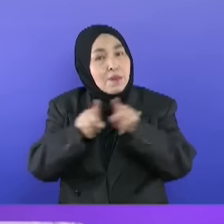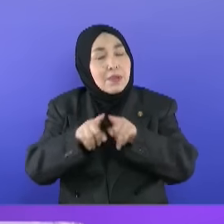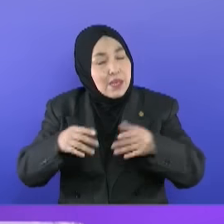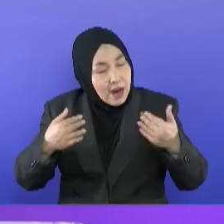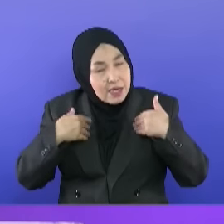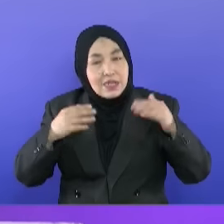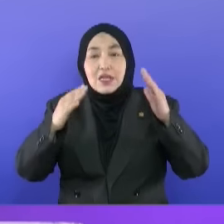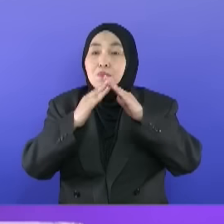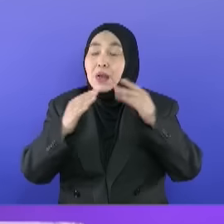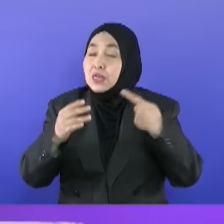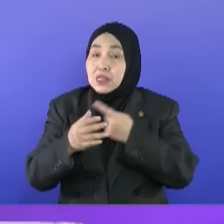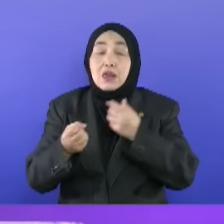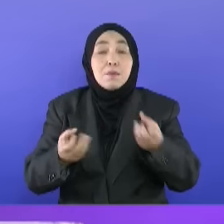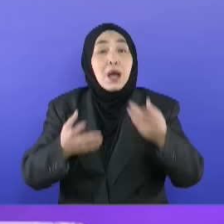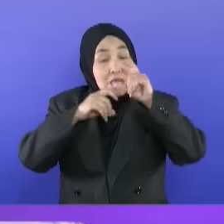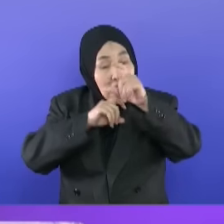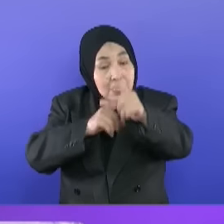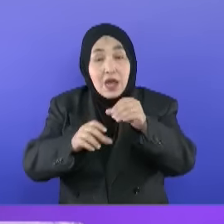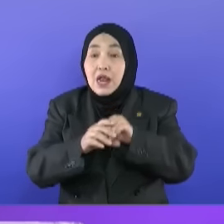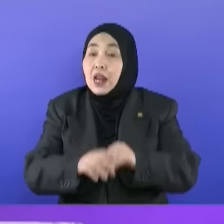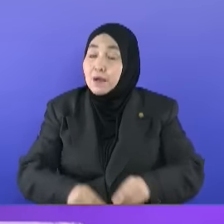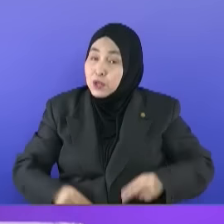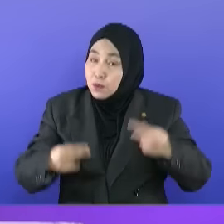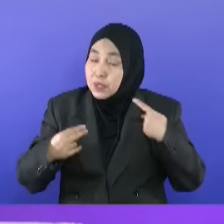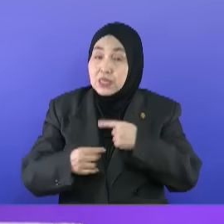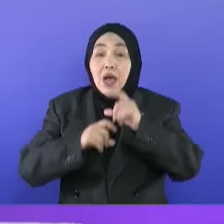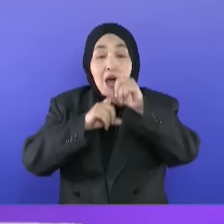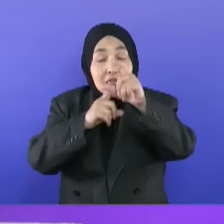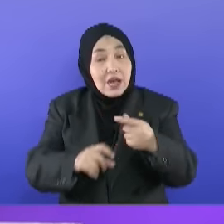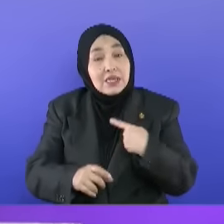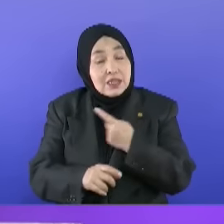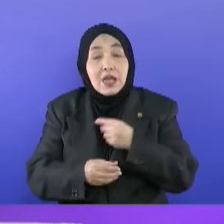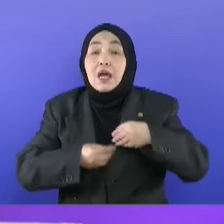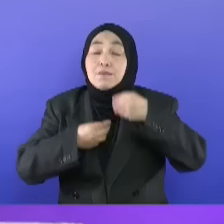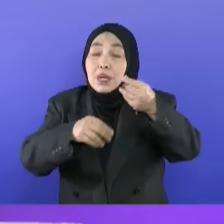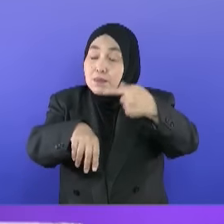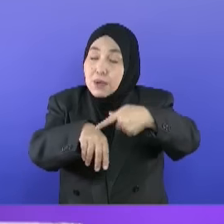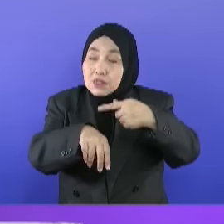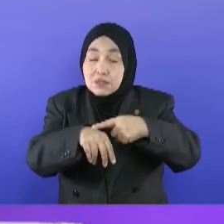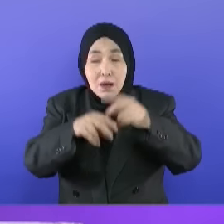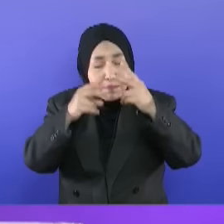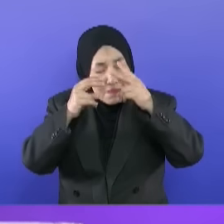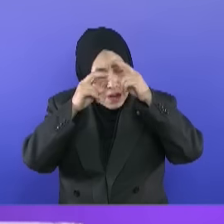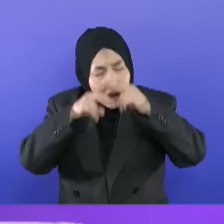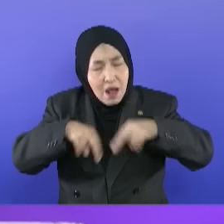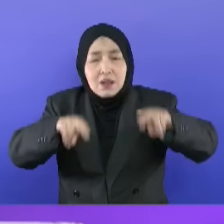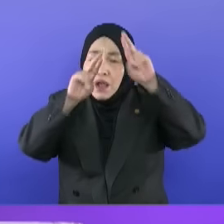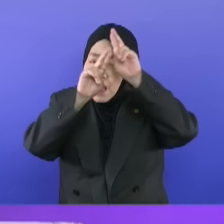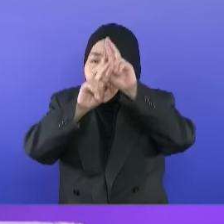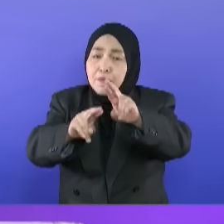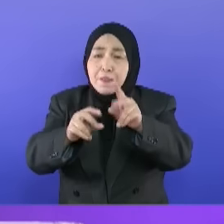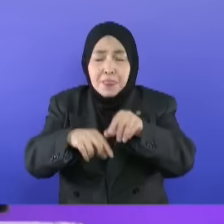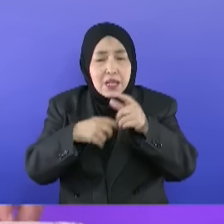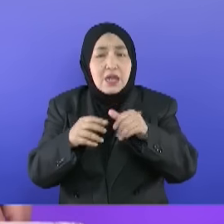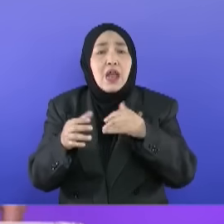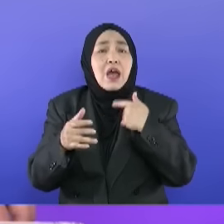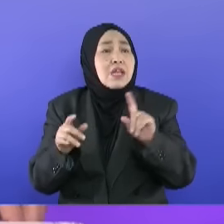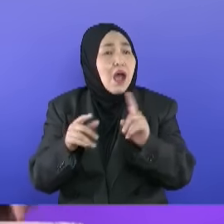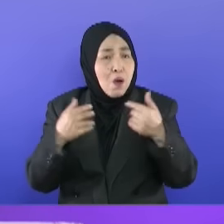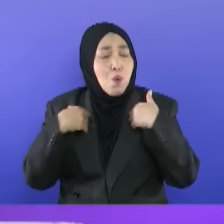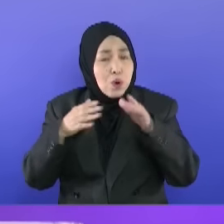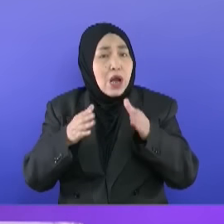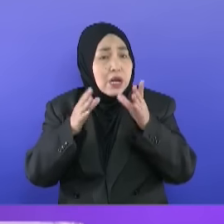yang berada di rumah, kita ada banyak hadiah dalam hidup kita. Bila hadiah, kita akan beri masa menghargai hadiah tersebut. Ya. Mana ada orang dapat hadiah